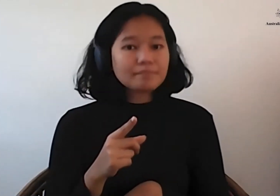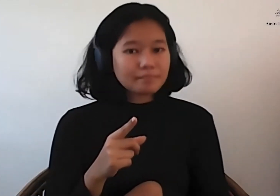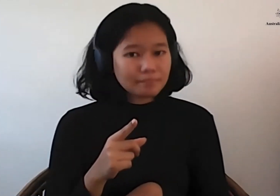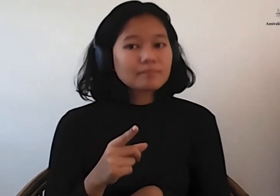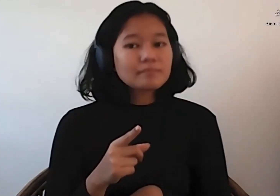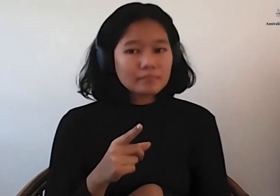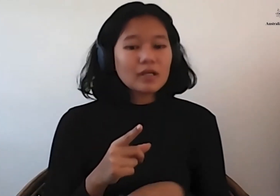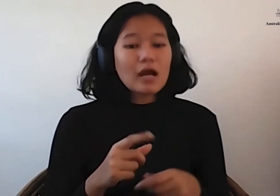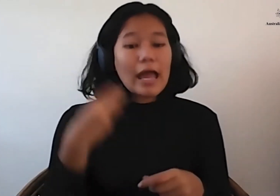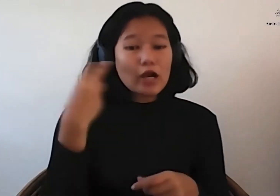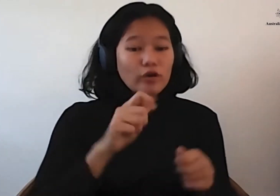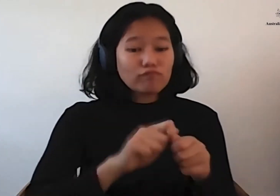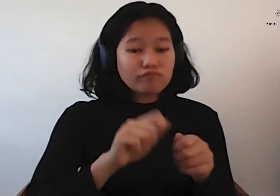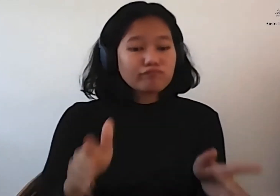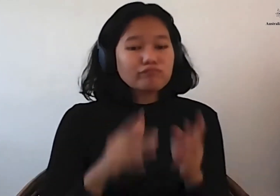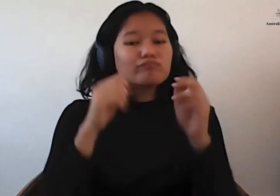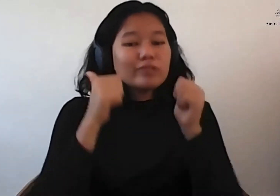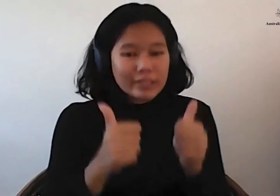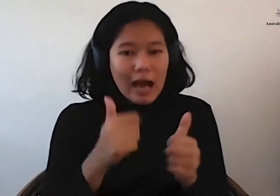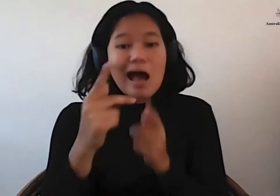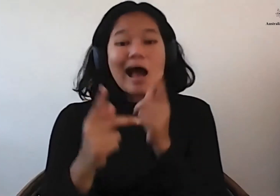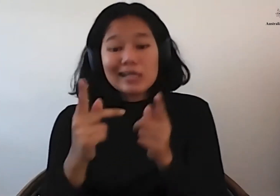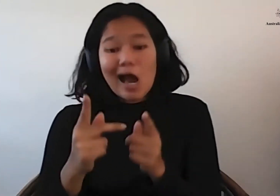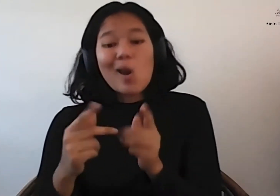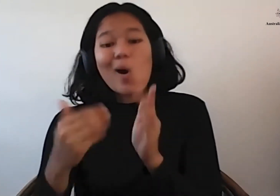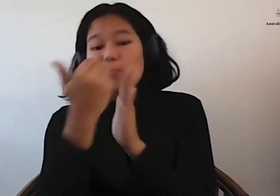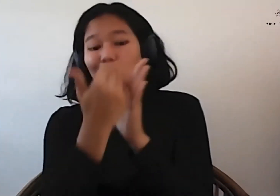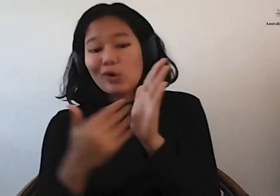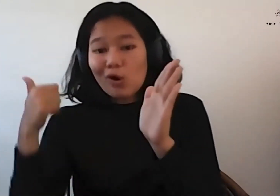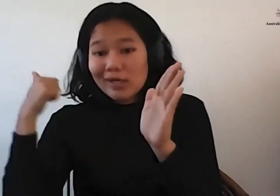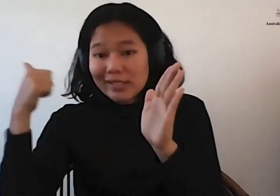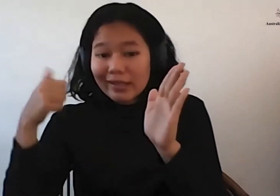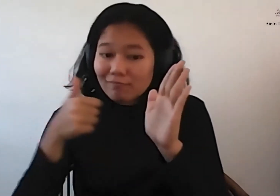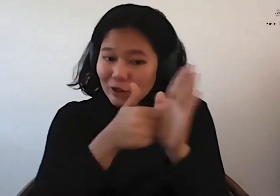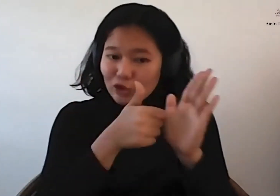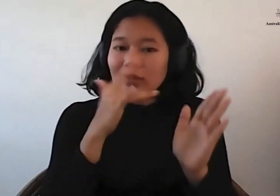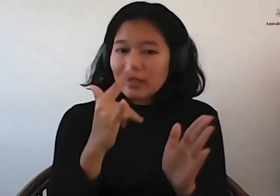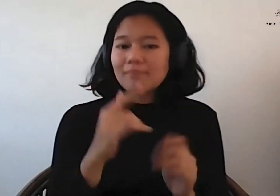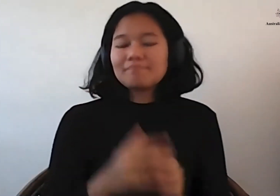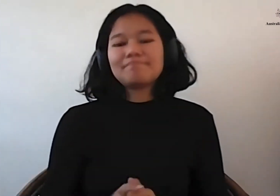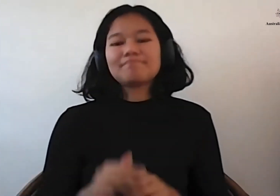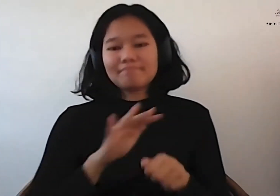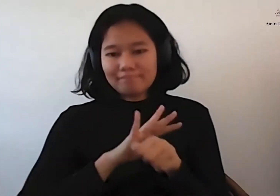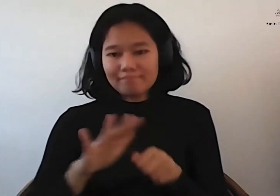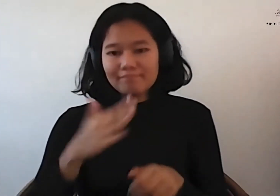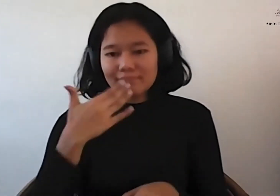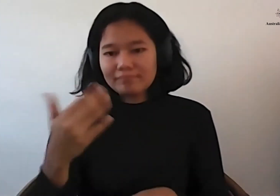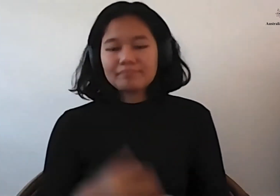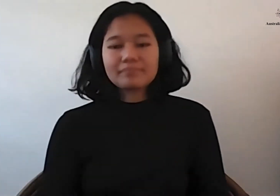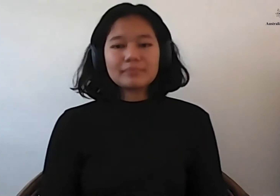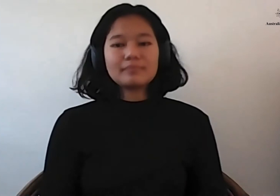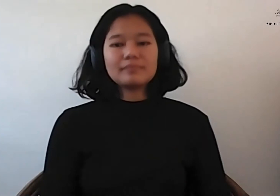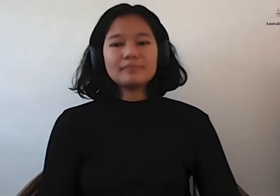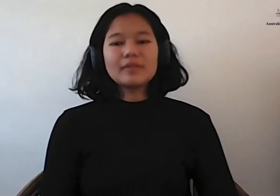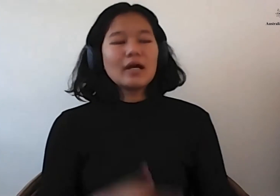recovery ekonomi ini akan sukses kalau protokol kesehatan betul-betul bisa dilaksanakan. Saya kira demikian, Pak. Terima kasih. Terima kasih